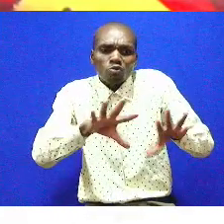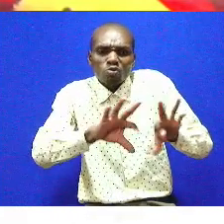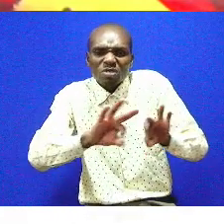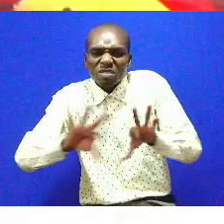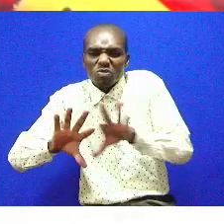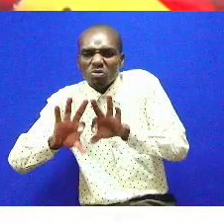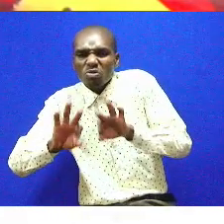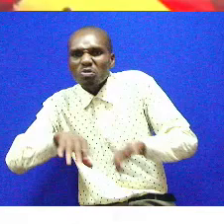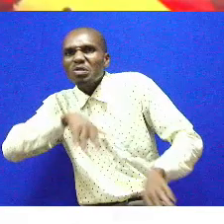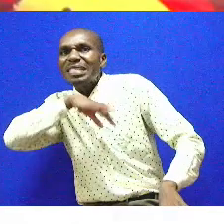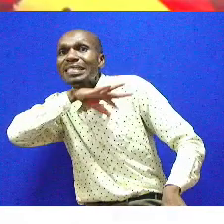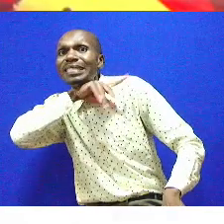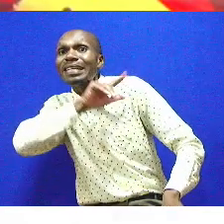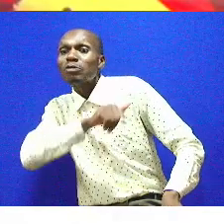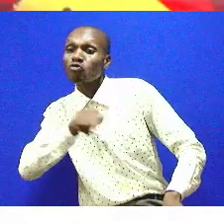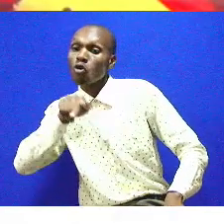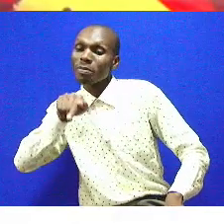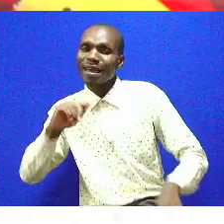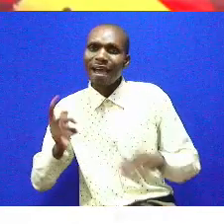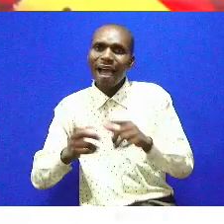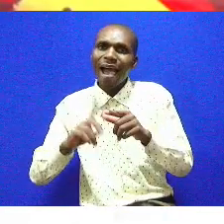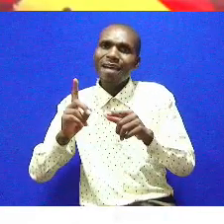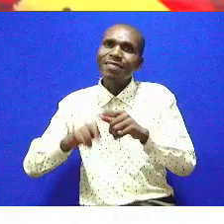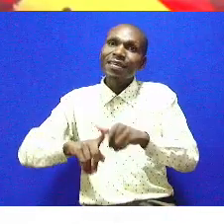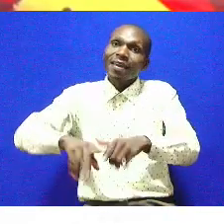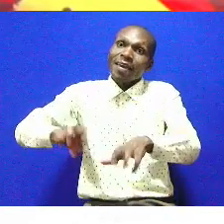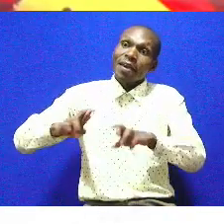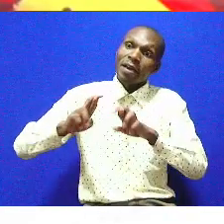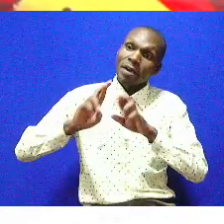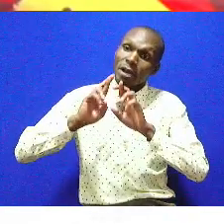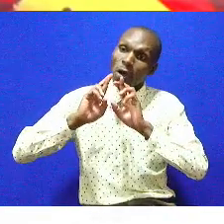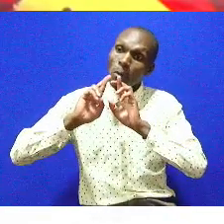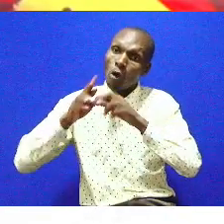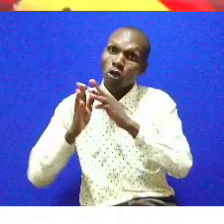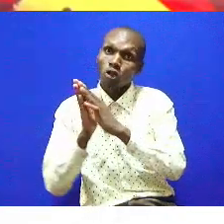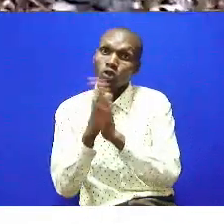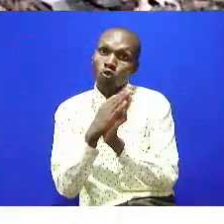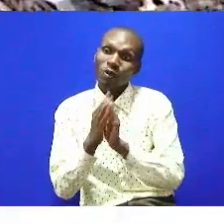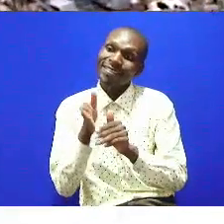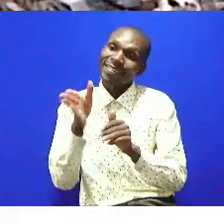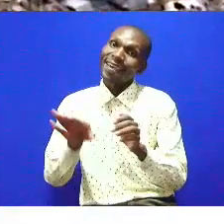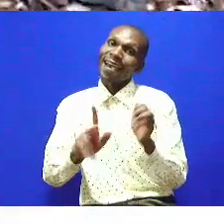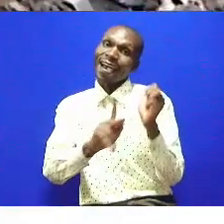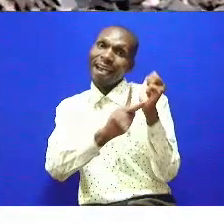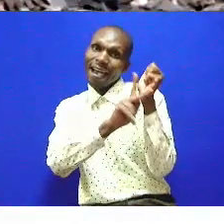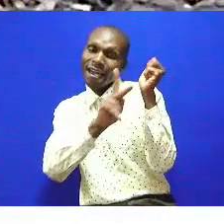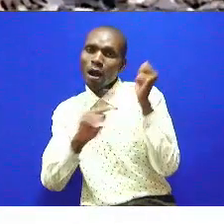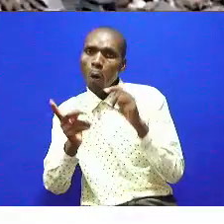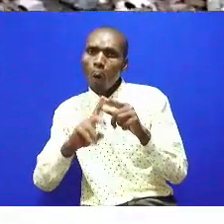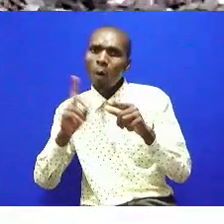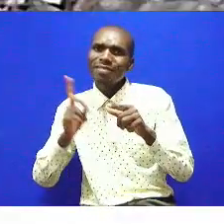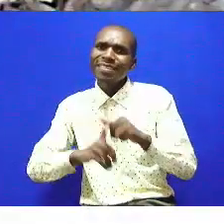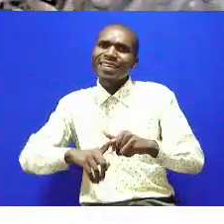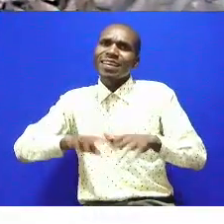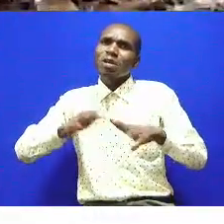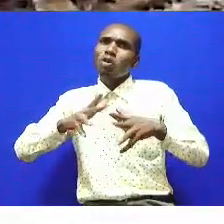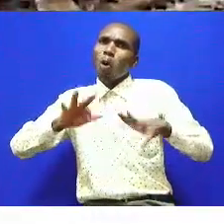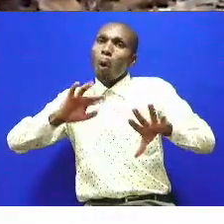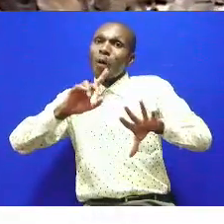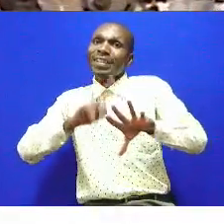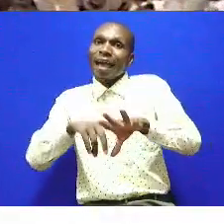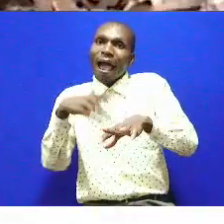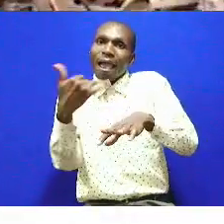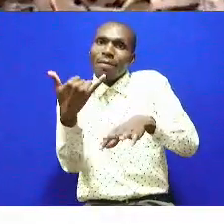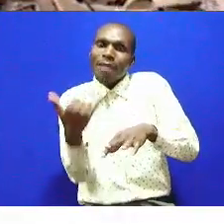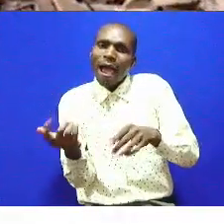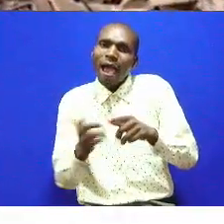ase chinsemecho mulikecho Mildred Momanyi norobotiruo ase egeka egetambe bono